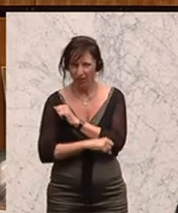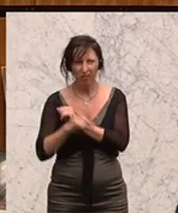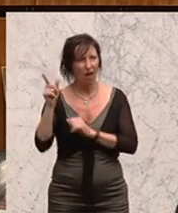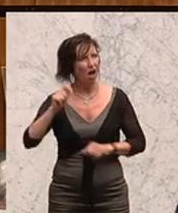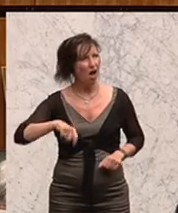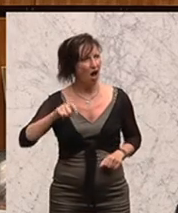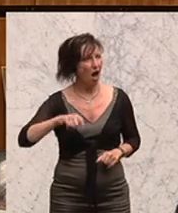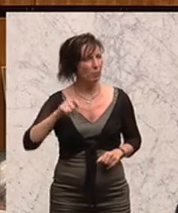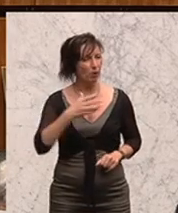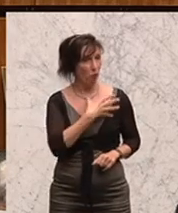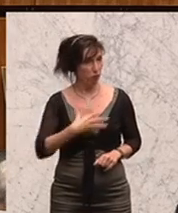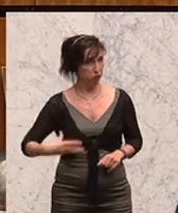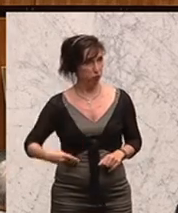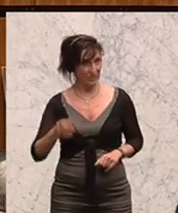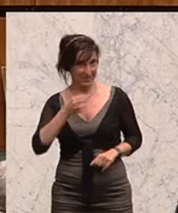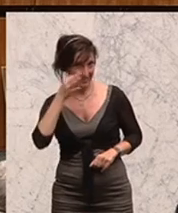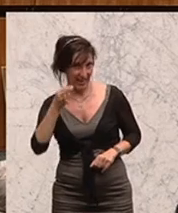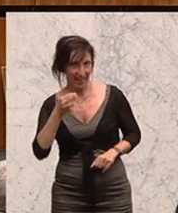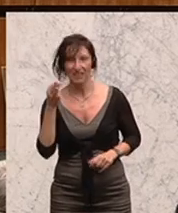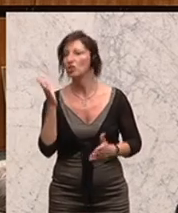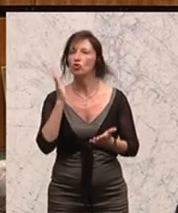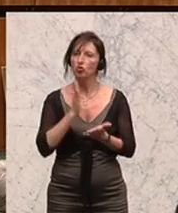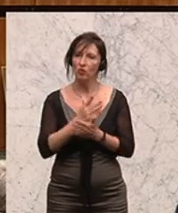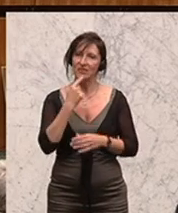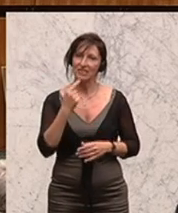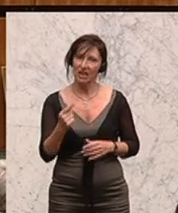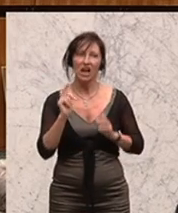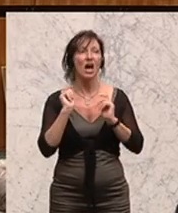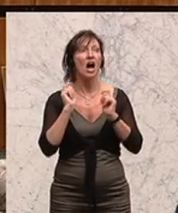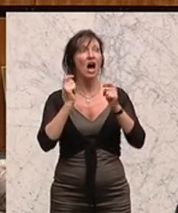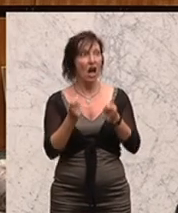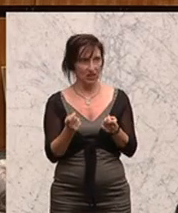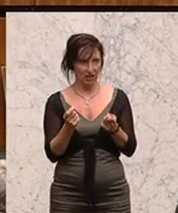Herrn Abgeordneten Fuchs stelle ich doch fest, dass er den Antrag